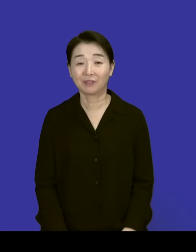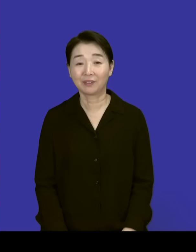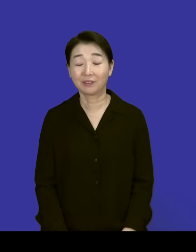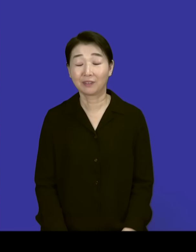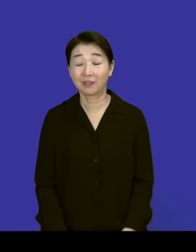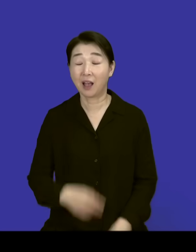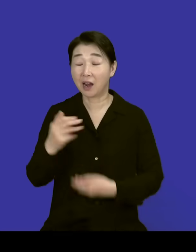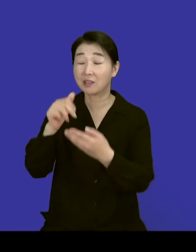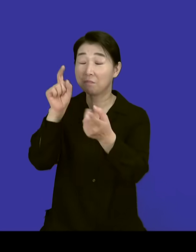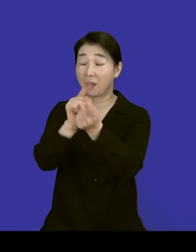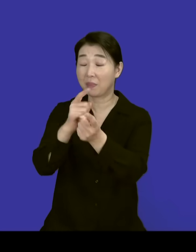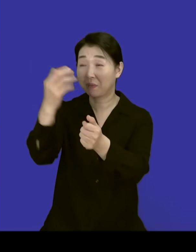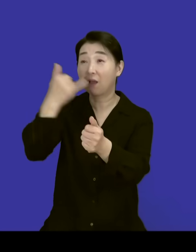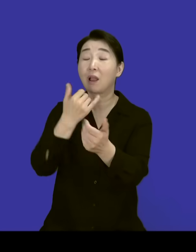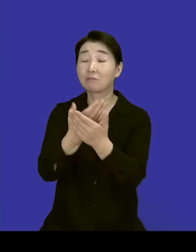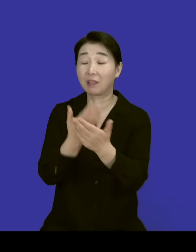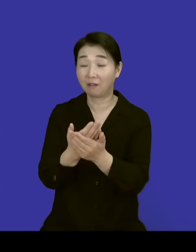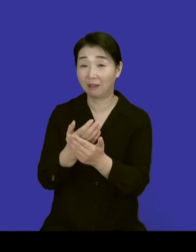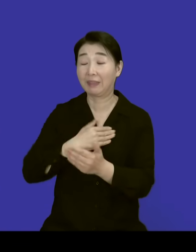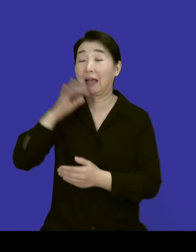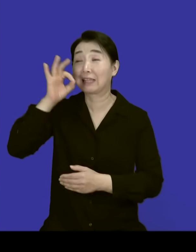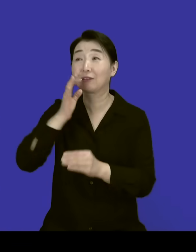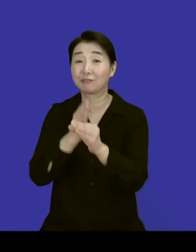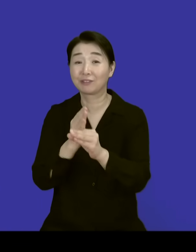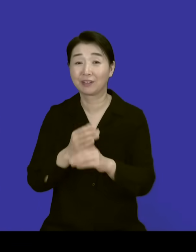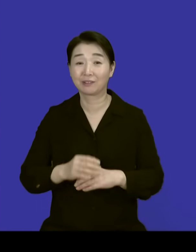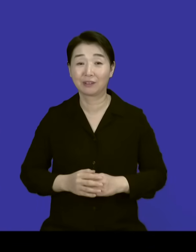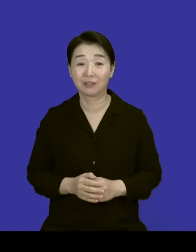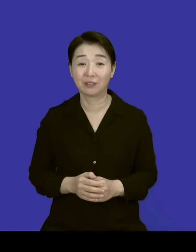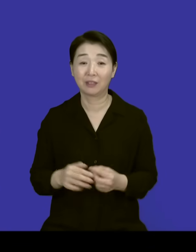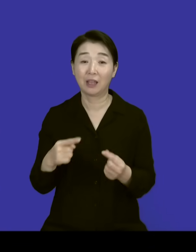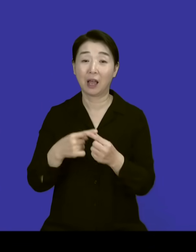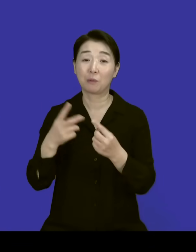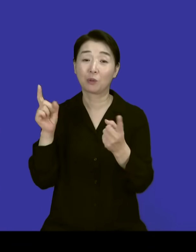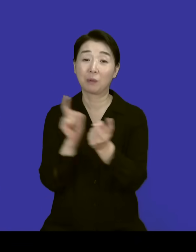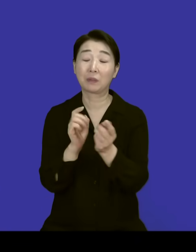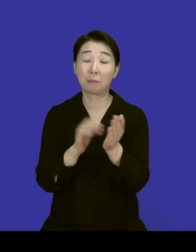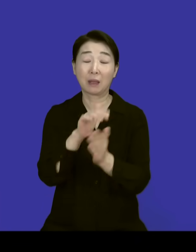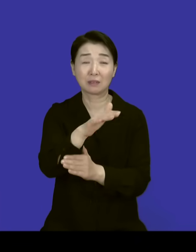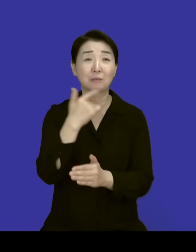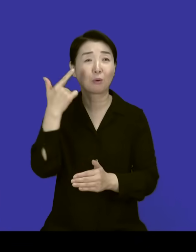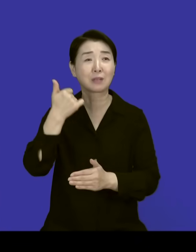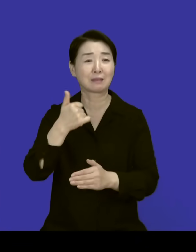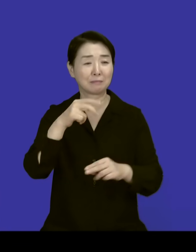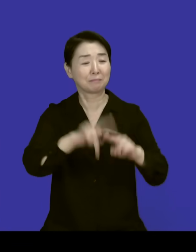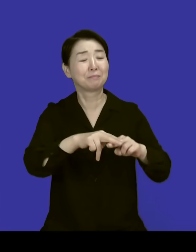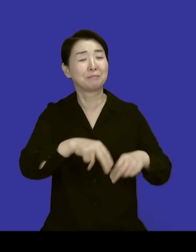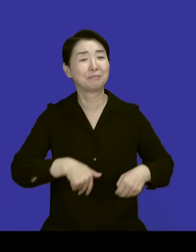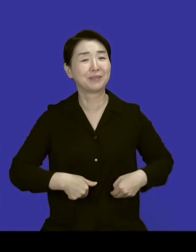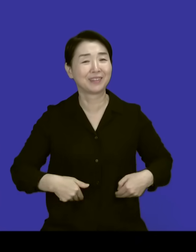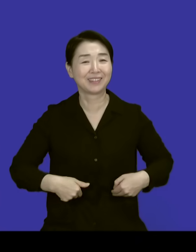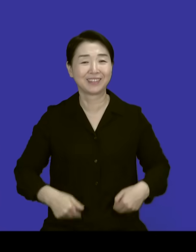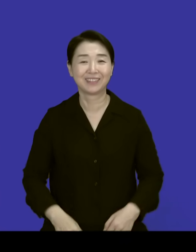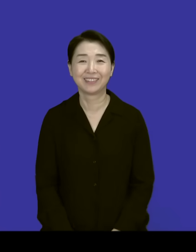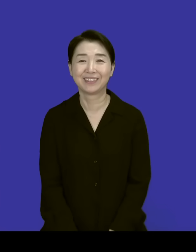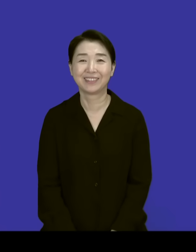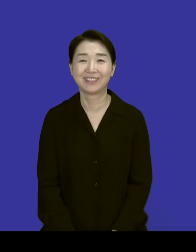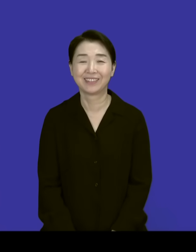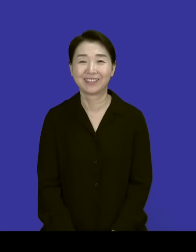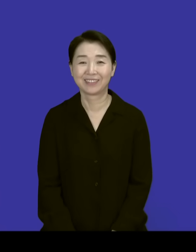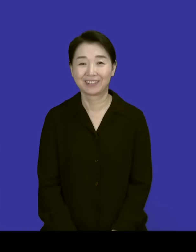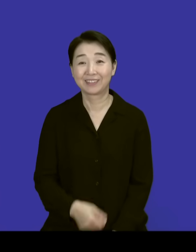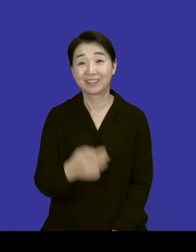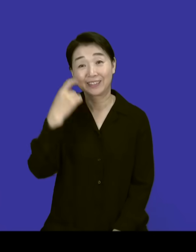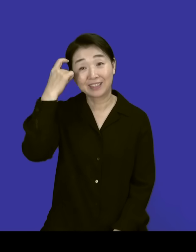해주세요. 저 영훈 형이 찾고 있다고. 보통 그 정도 찾아오시면은 여기 목사님으로 앉아 계셔야 되는데. 우리 수희자는